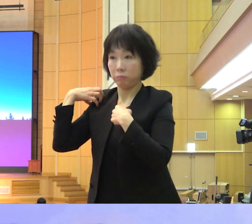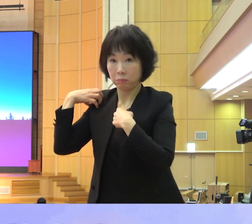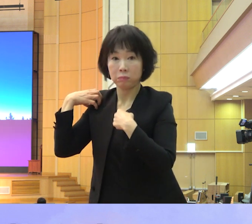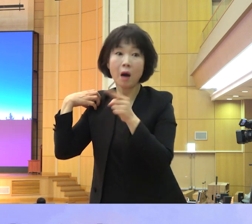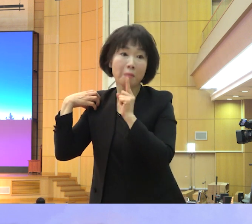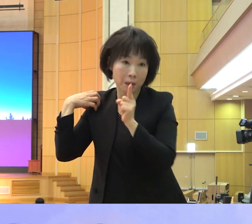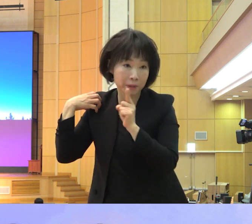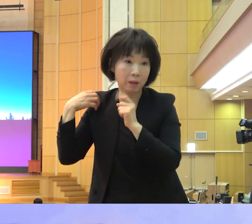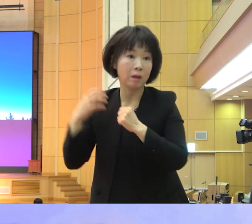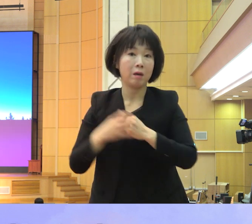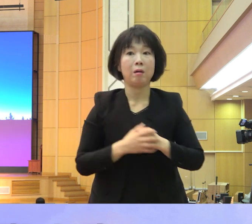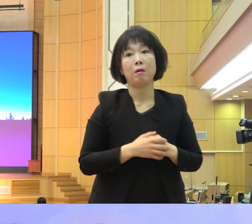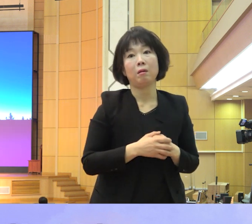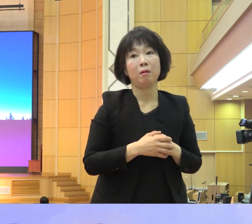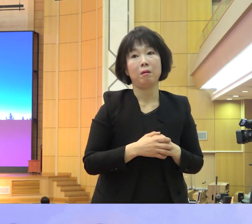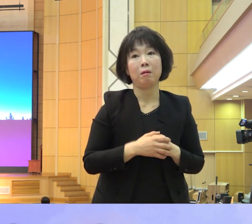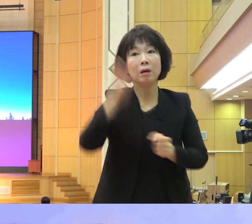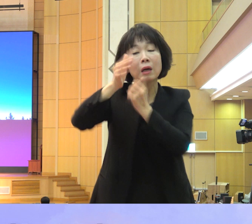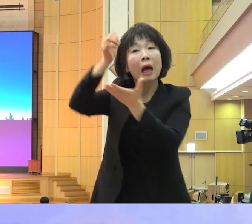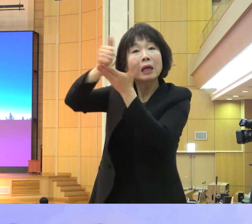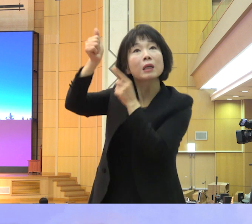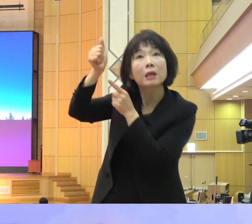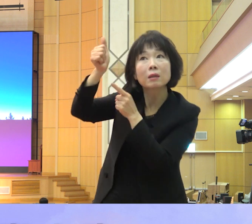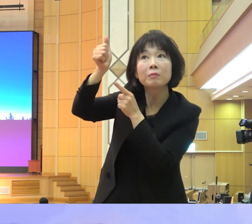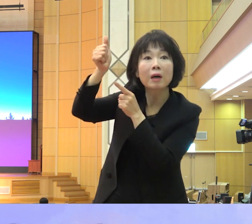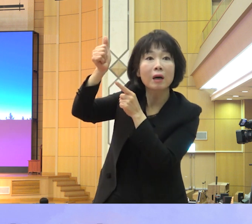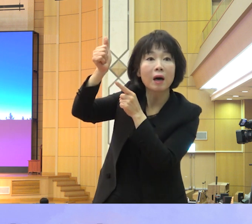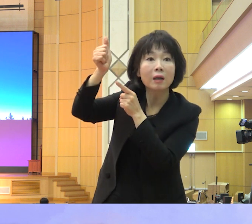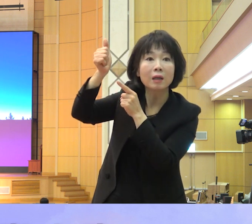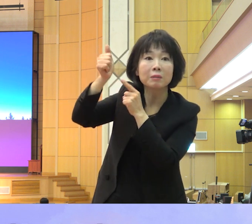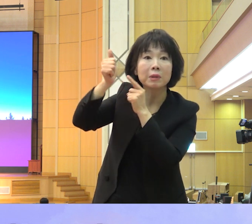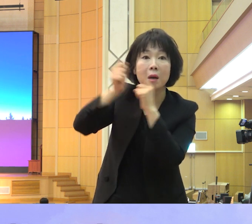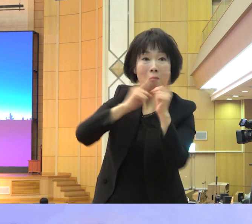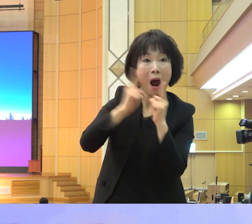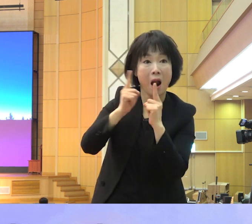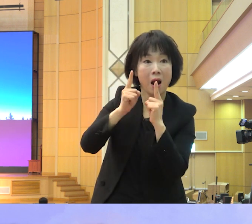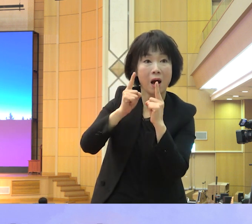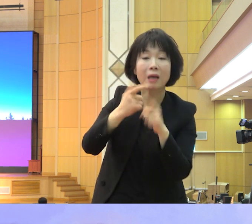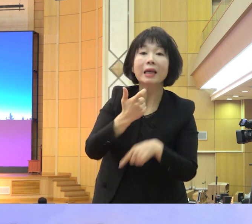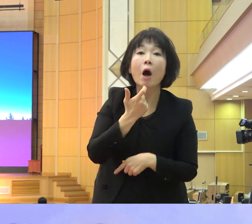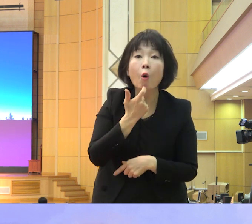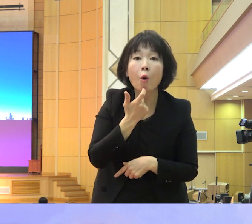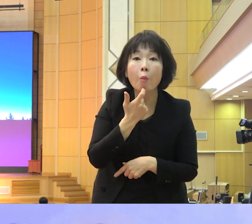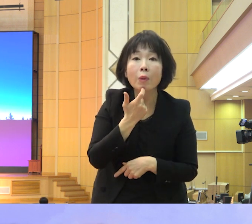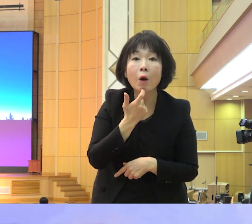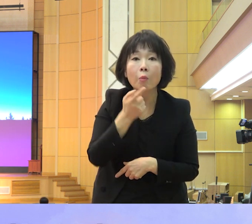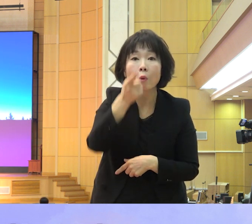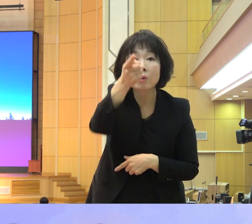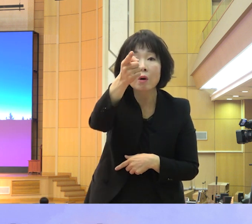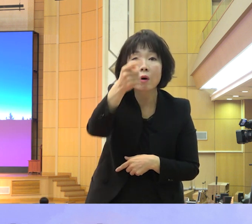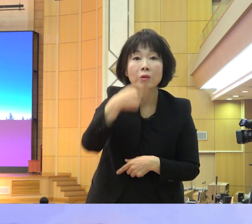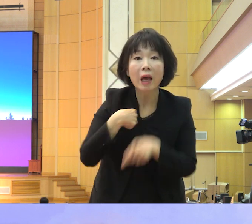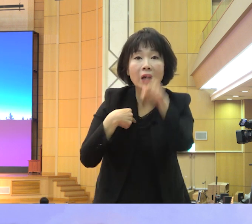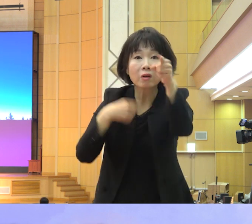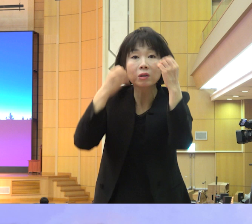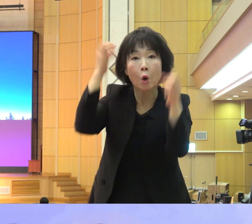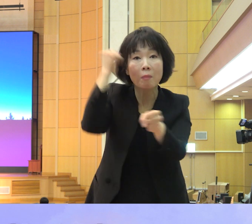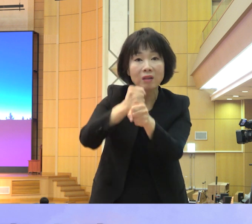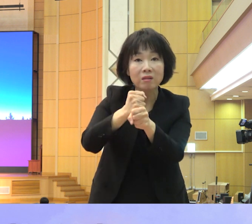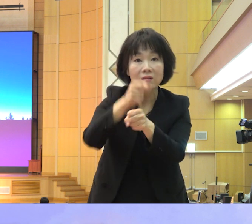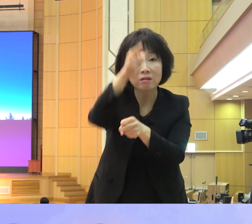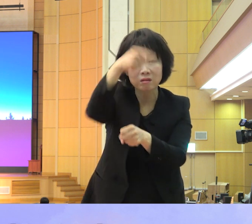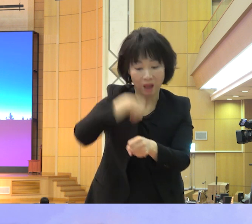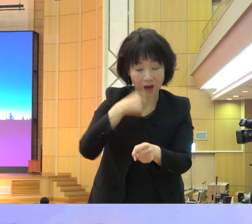이사야 43장 1절에 가보니까 하나님은 말씀하기를, 야곱아 내가 너를